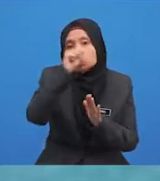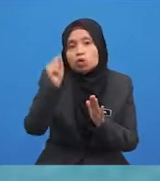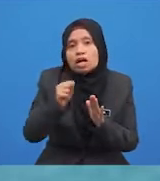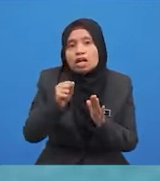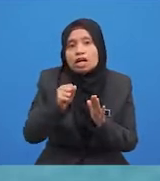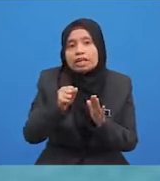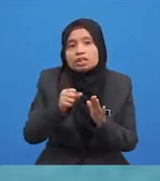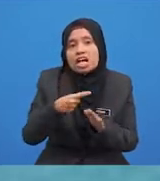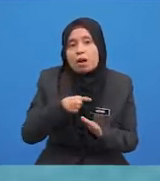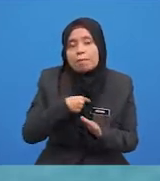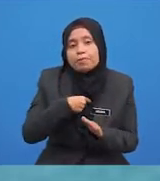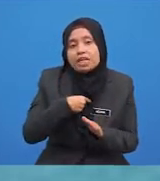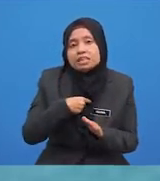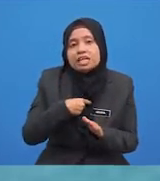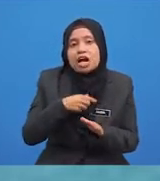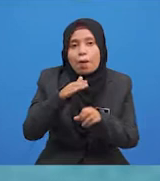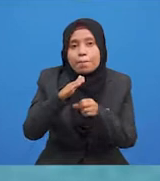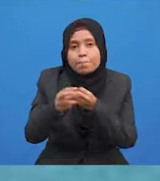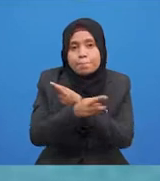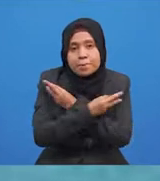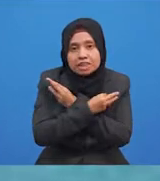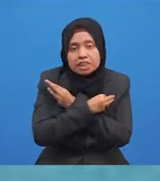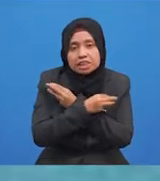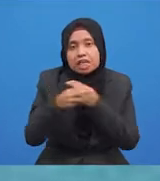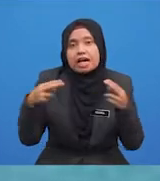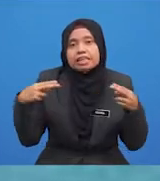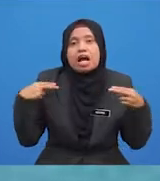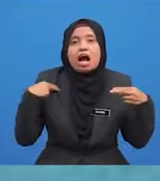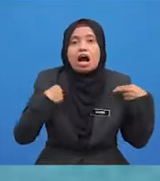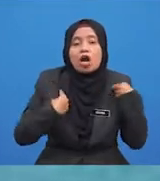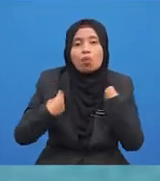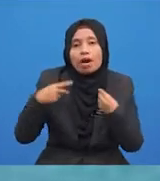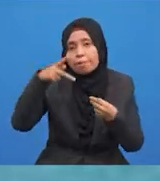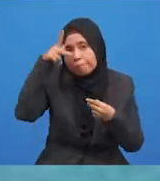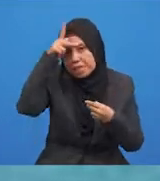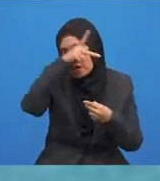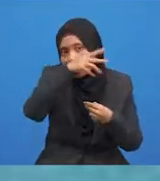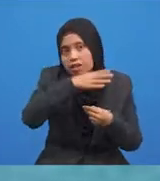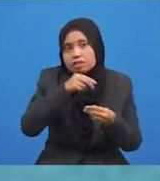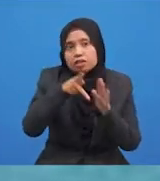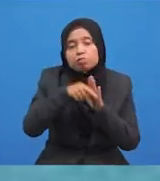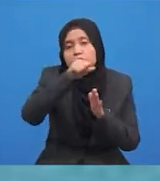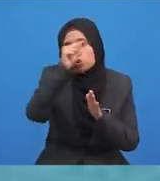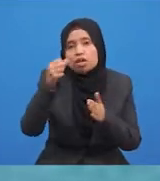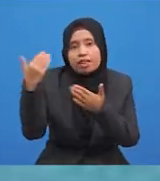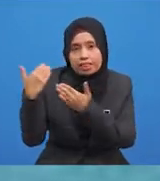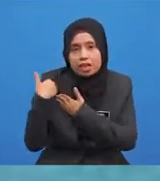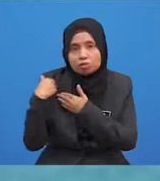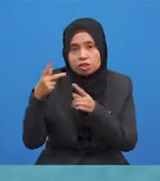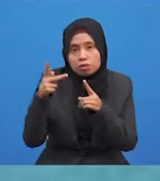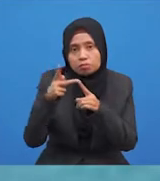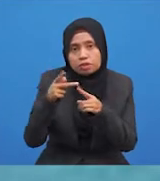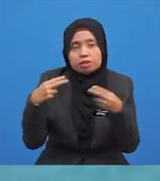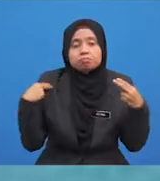persoalan naluri memanjakan haiwan peliharaan dan persoalan tanggungjawab